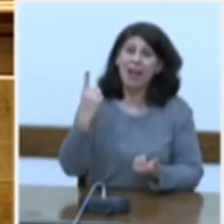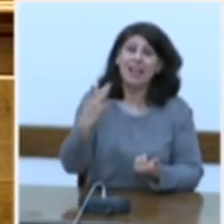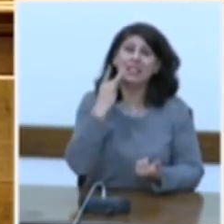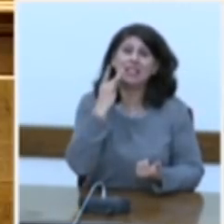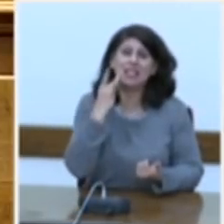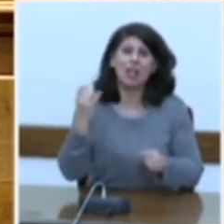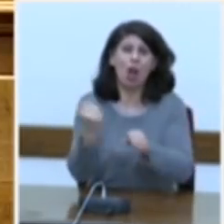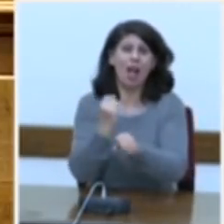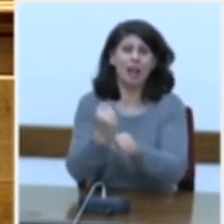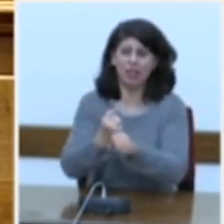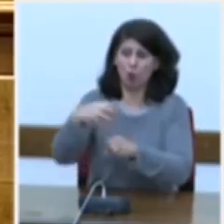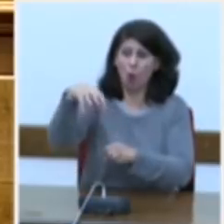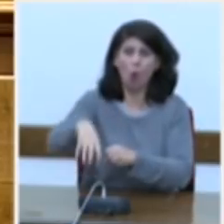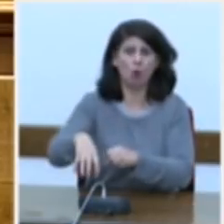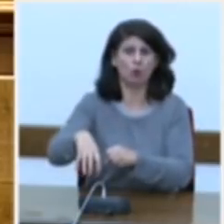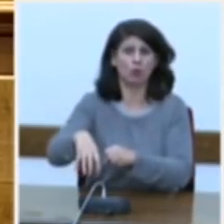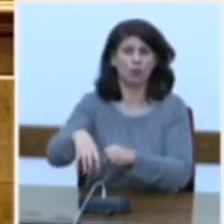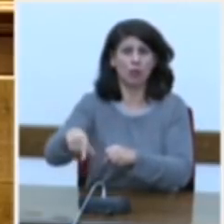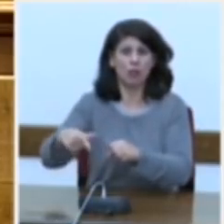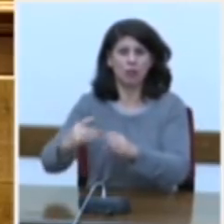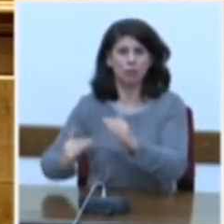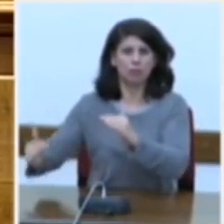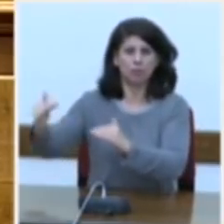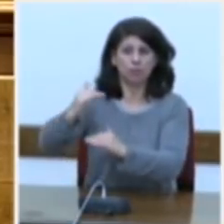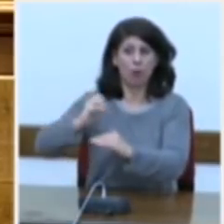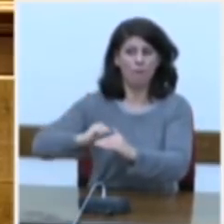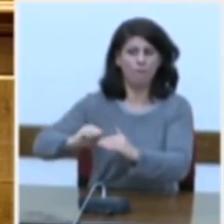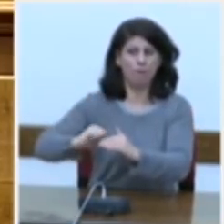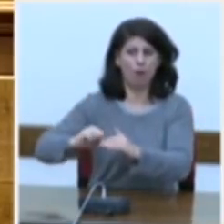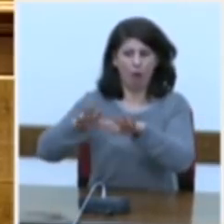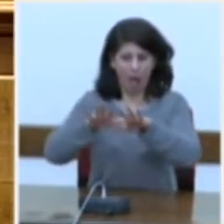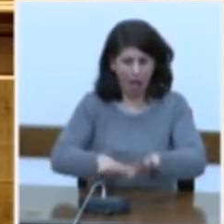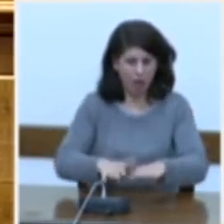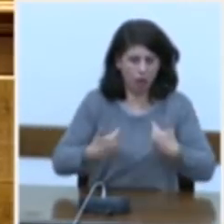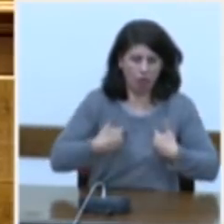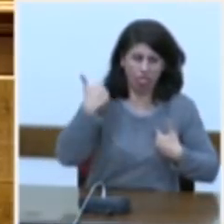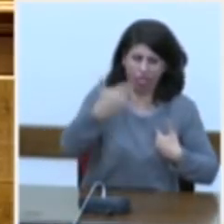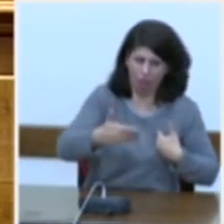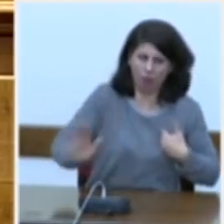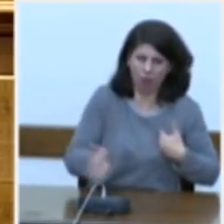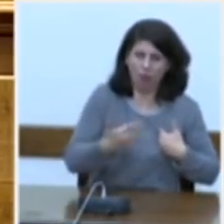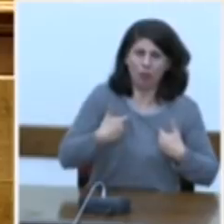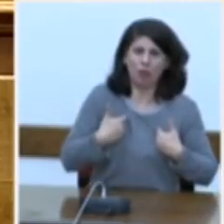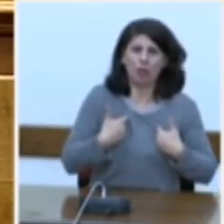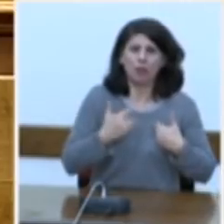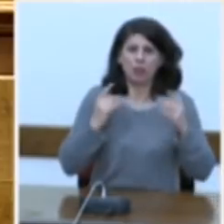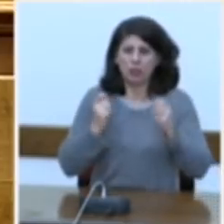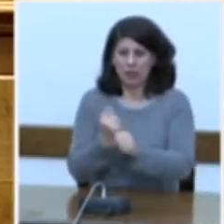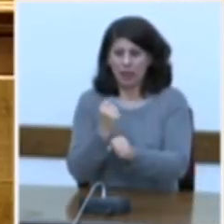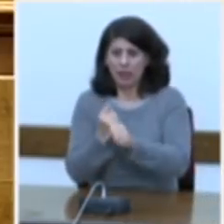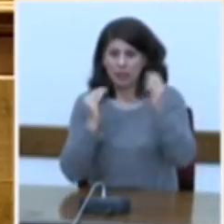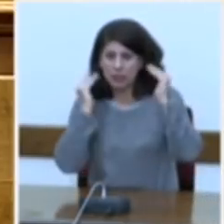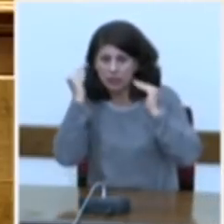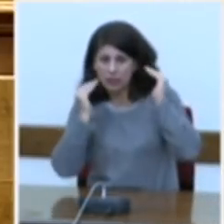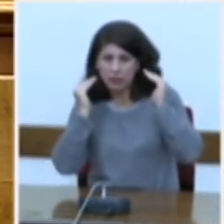σκληρός εργασιακός χώρος όπου κυριαρχεί ο φόβος της ανεργίας, η εργασιακή οικονομική ανασφάλεια,